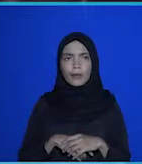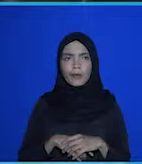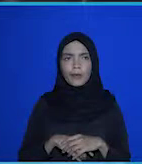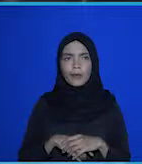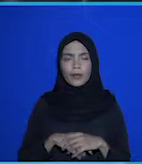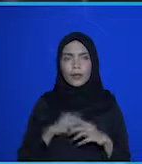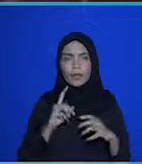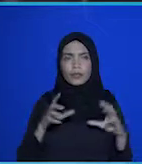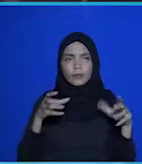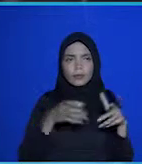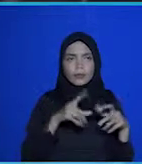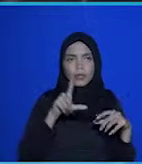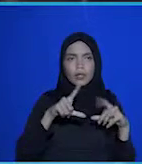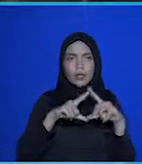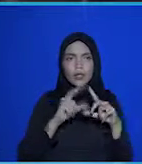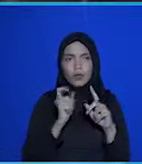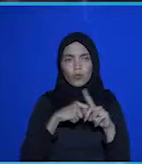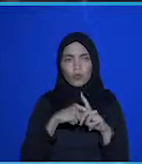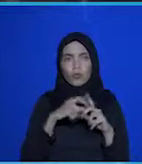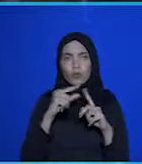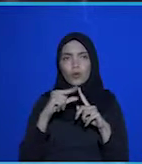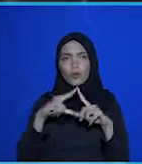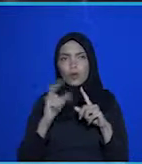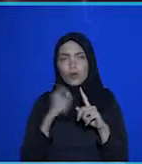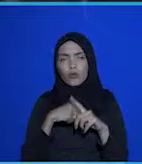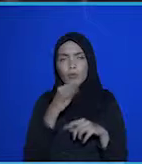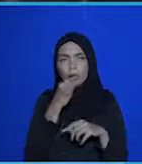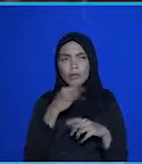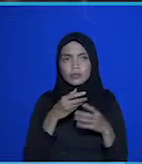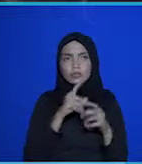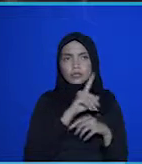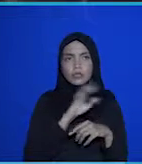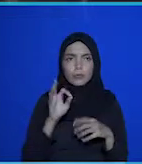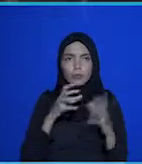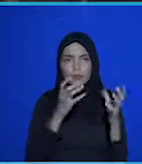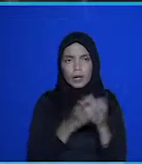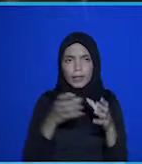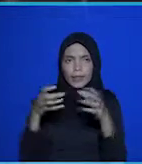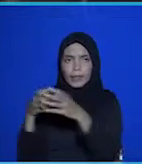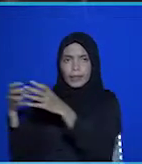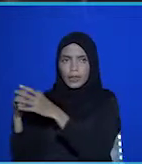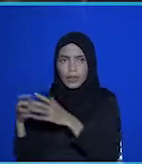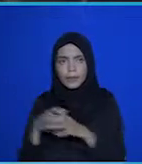didistribusikan Taruna Siaga Bencana Tagana untuk dapur umum mandiri masyarakat.